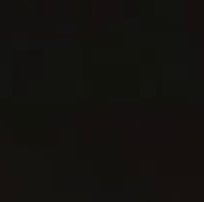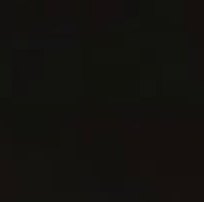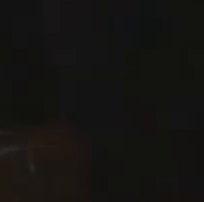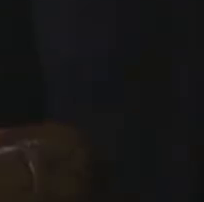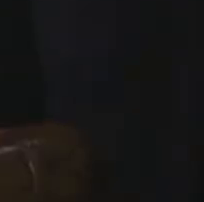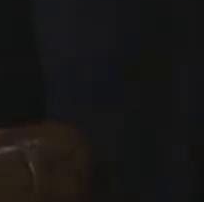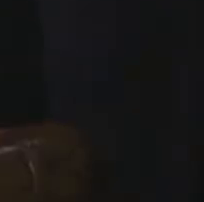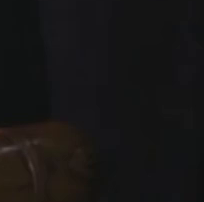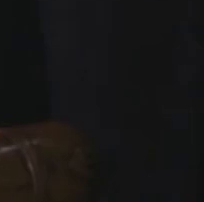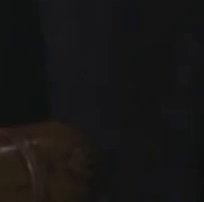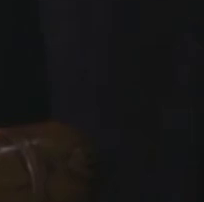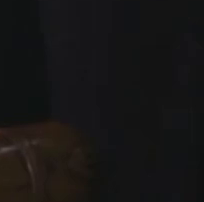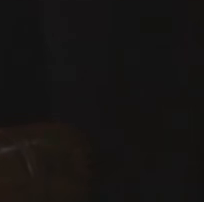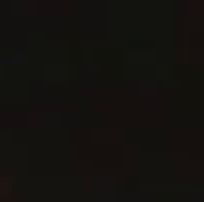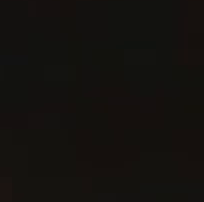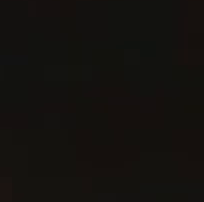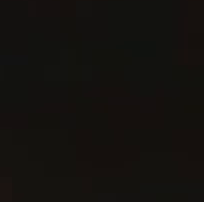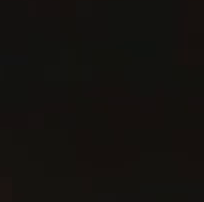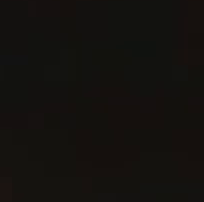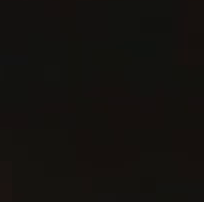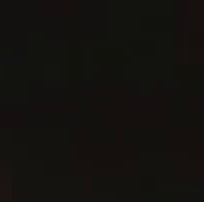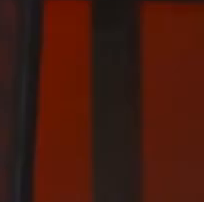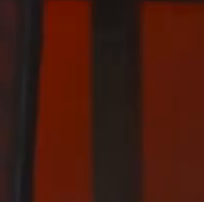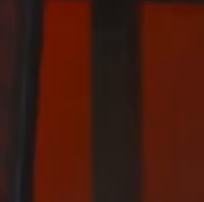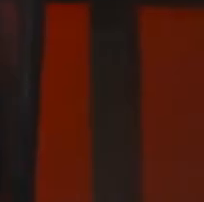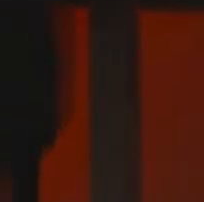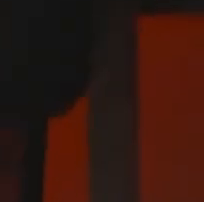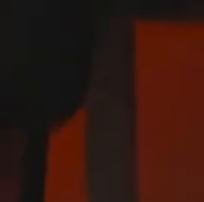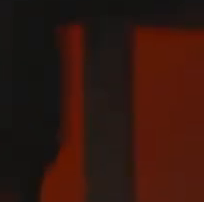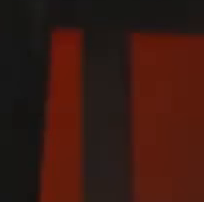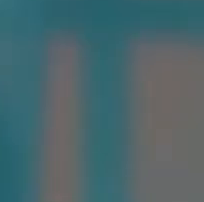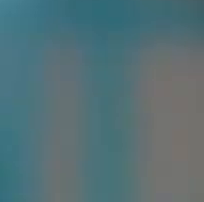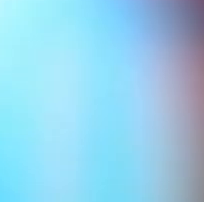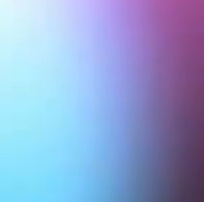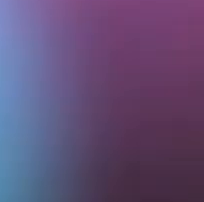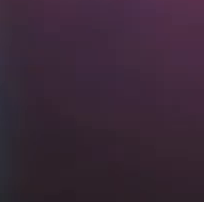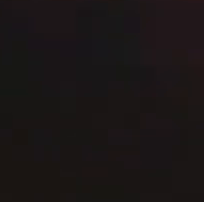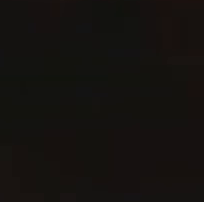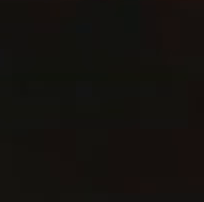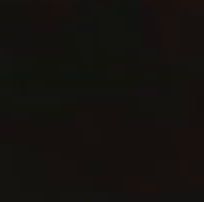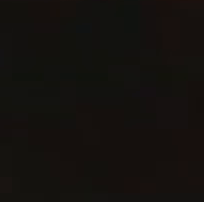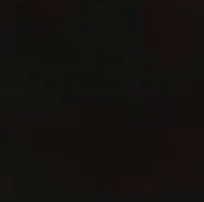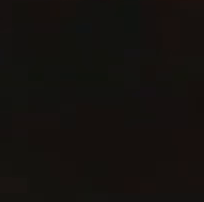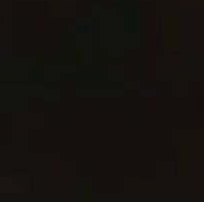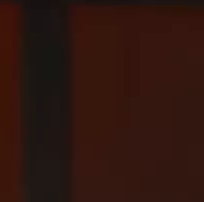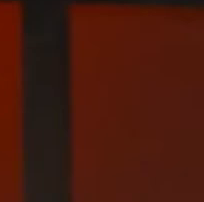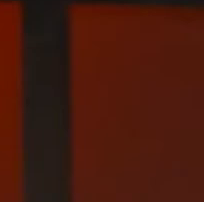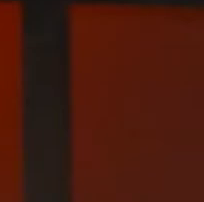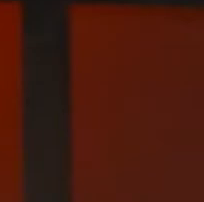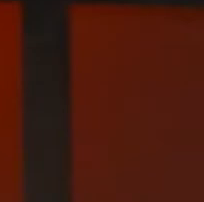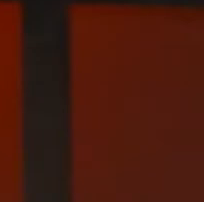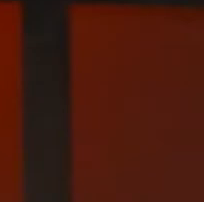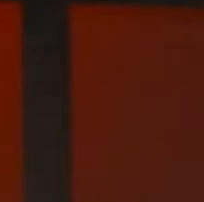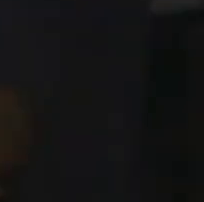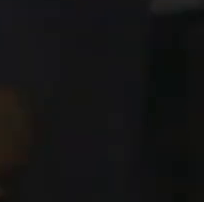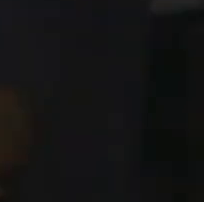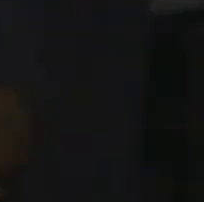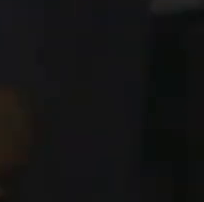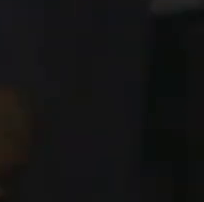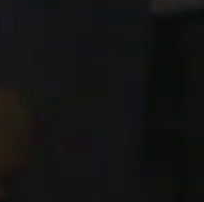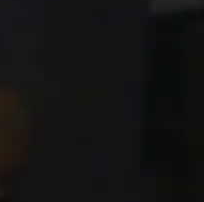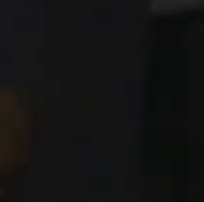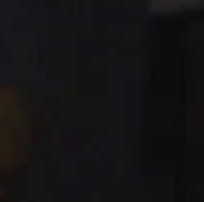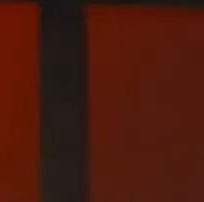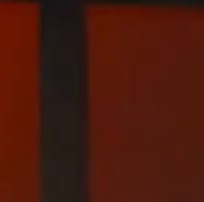ერთ-ერთი პირველი ყავი საზღვარგარეთ წავიდა სასწავლებლად ჩვენი თაობიდან. ხუთშაბათს 23 საათსა და